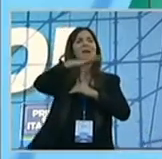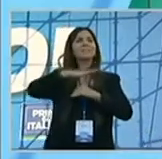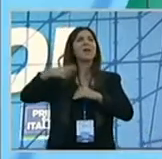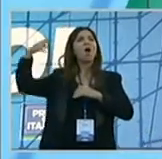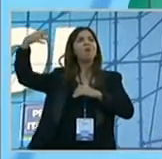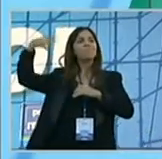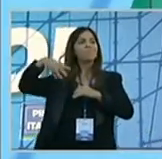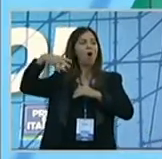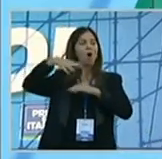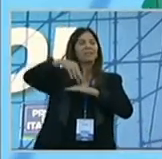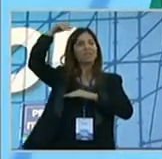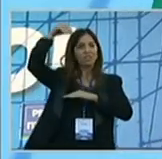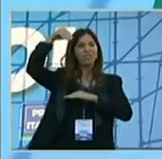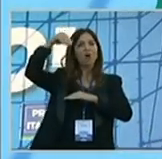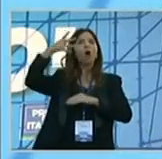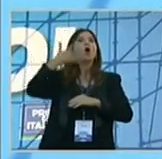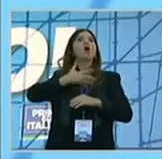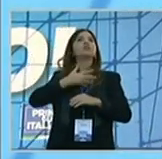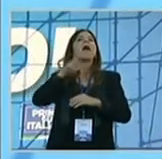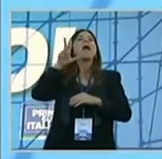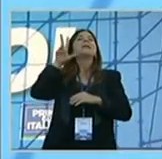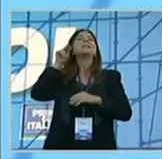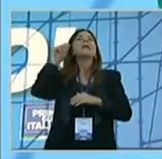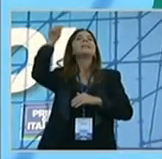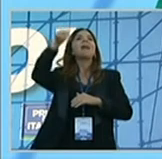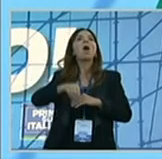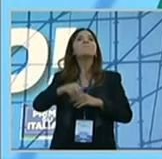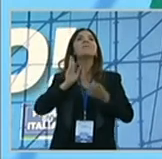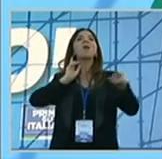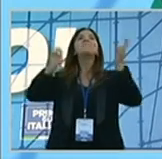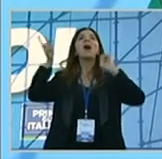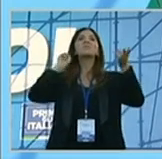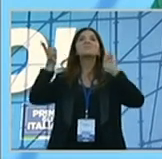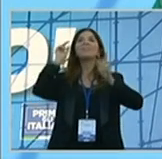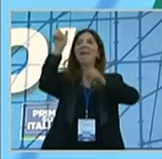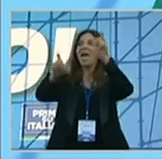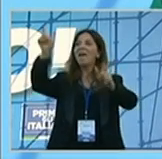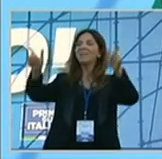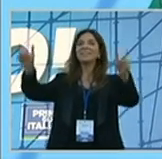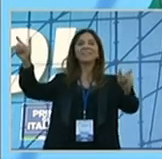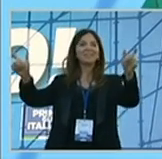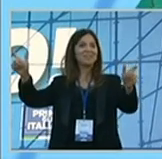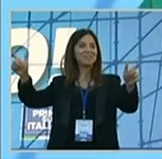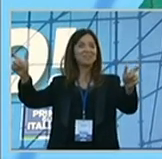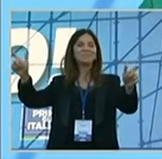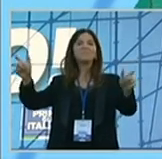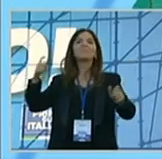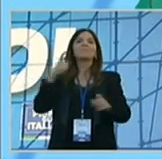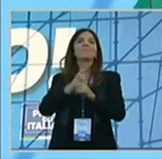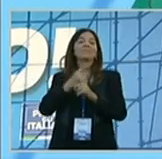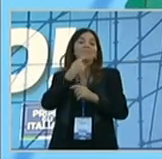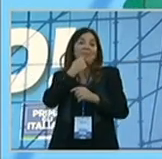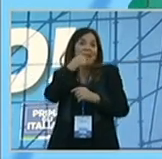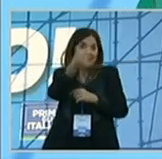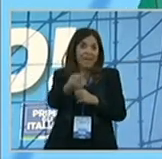Montecitorio c'erano 30.000 parrucchieri. Abbiamo detto: pensate che succede quando